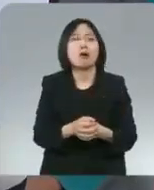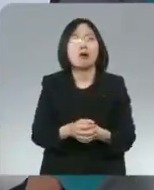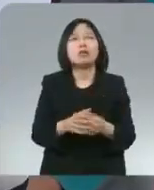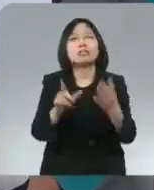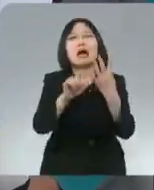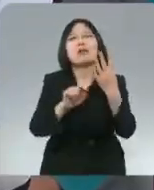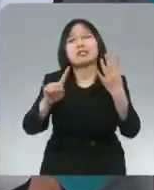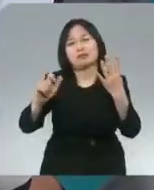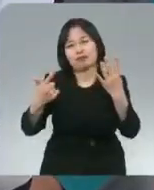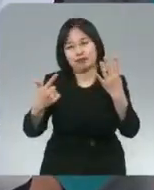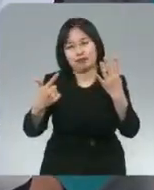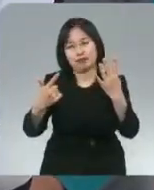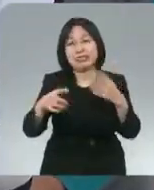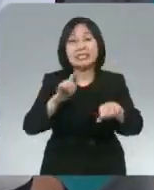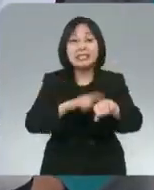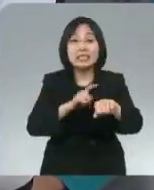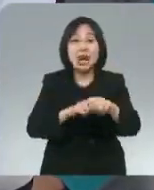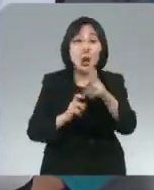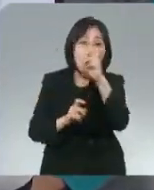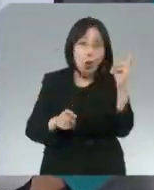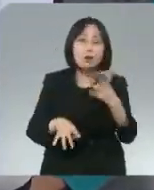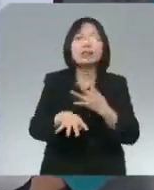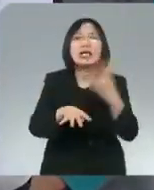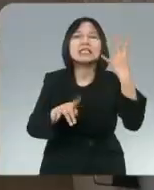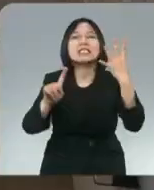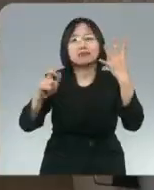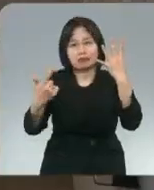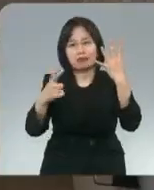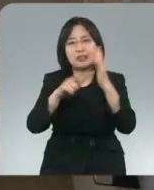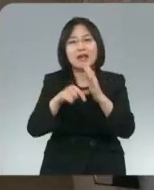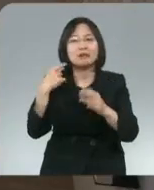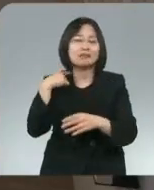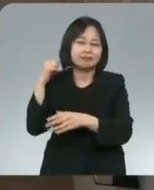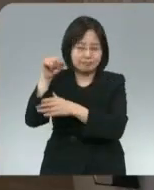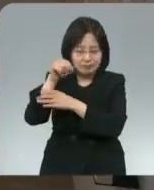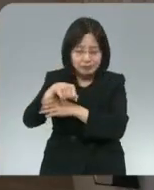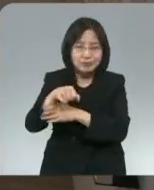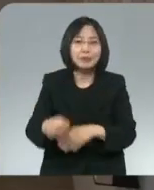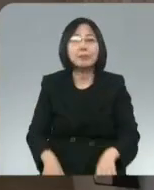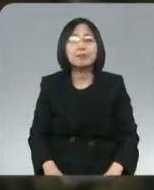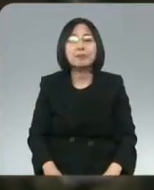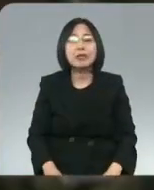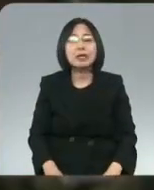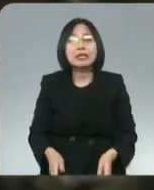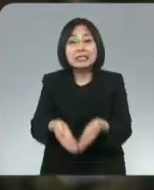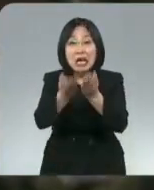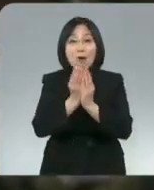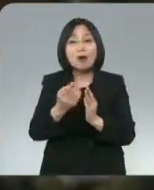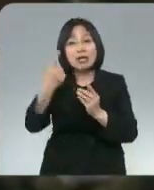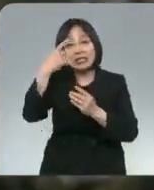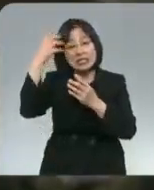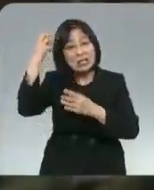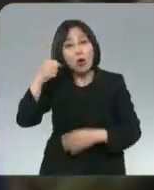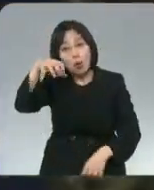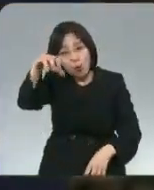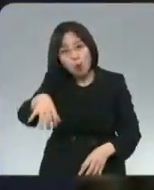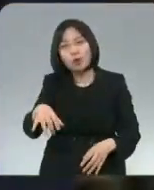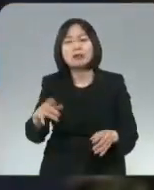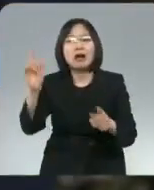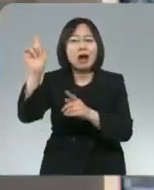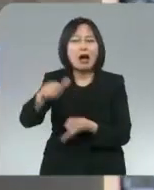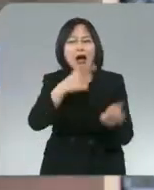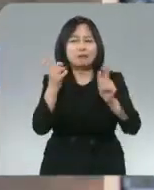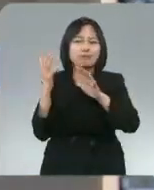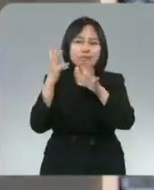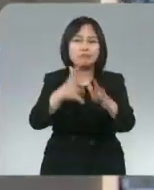được cứu hộ mua khí lễ mặc niệm đã được tổ chức vào đúng 4:16 ngày 16 tháng 04 ngoài ra tổ chức dân sự liên minh người